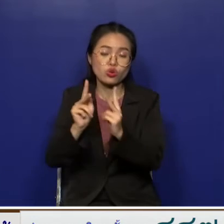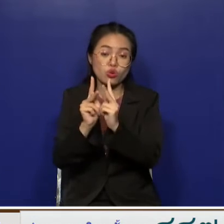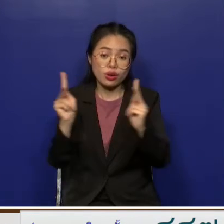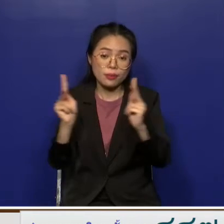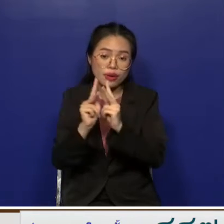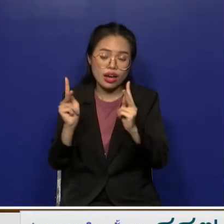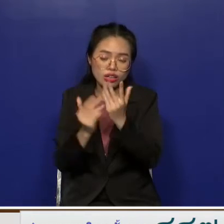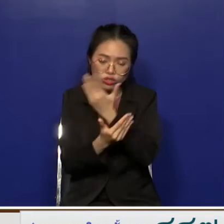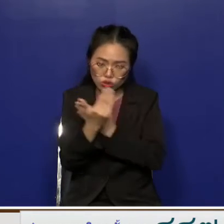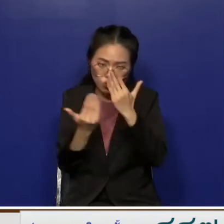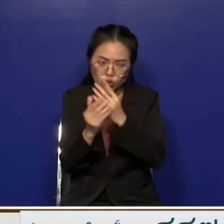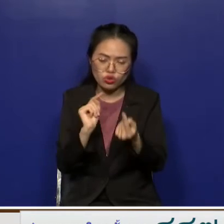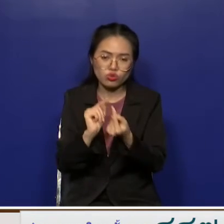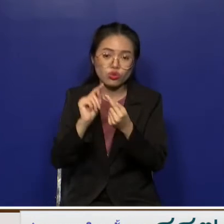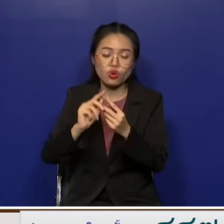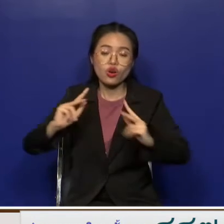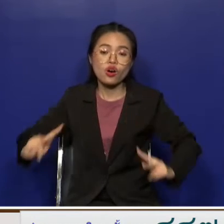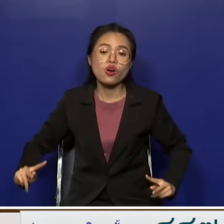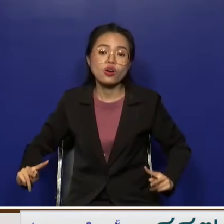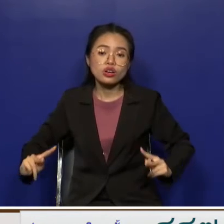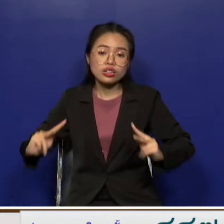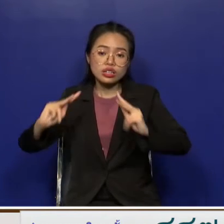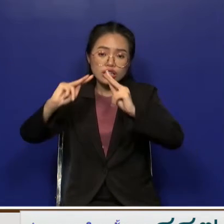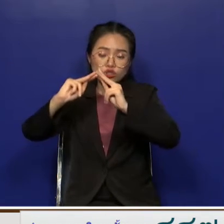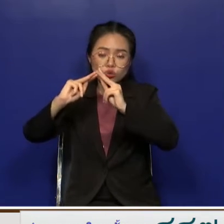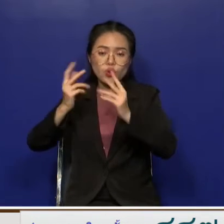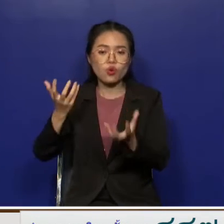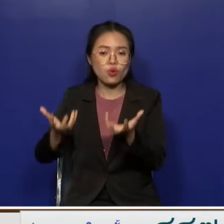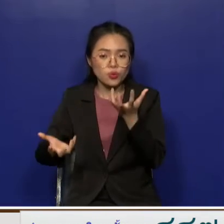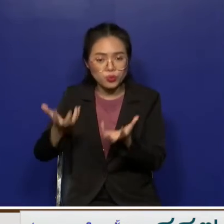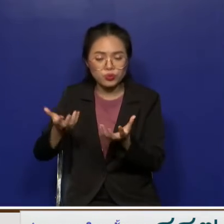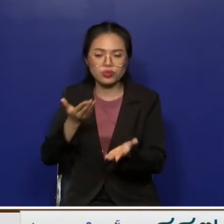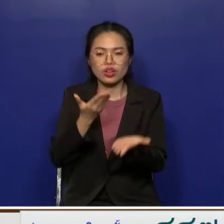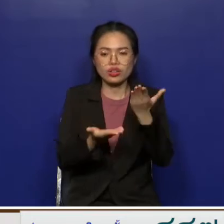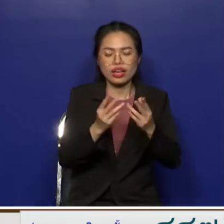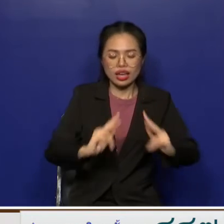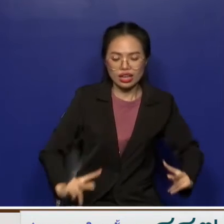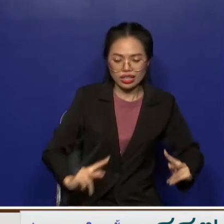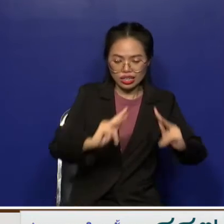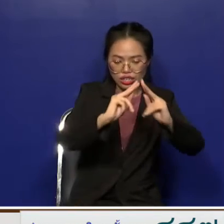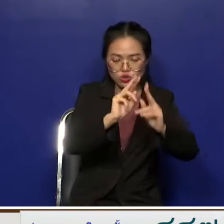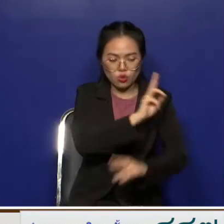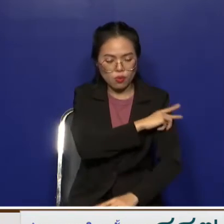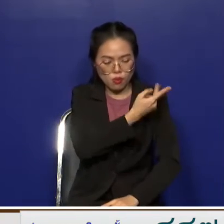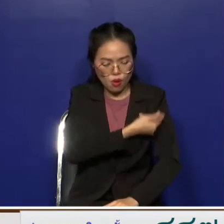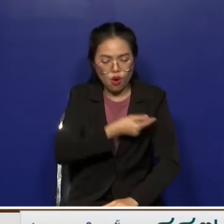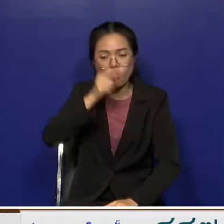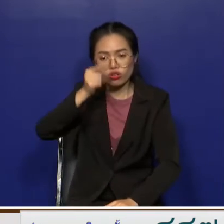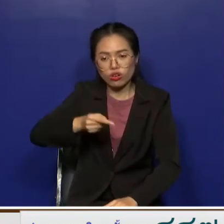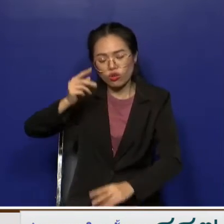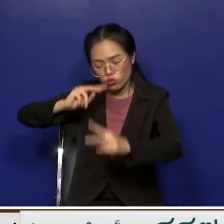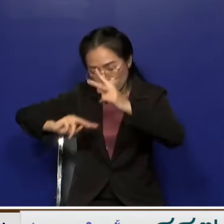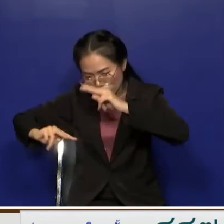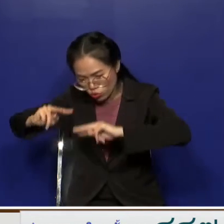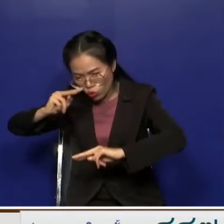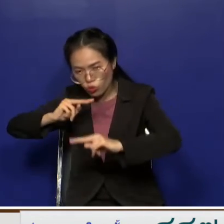ยเหตุที่ว่ากระทรวงยุติธรรมเนี่ยครับกระทรวงสาธารณสุขและหน่วยงานที่เกี่ยวข้องนะครับท่านต้องไปตรวจสอบครับตรว